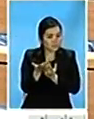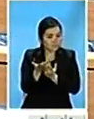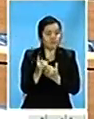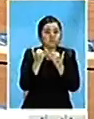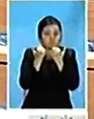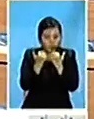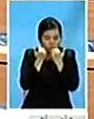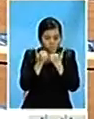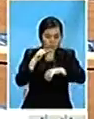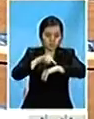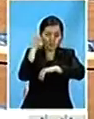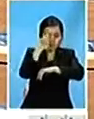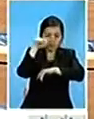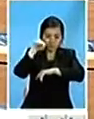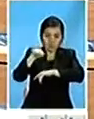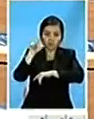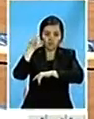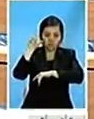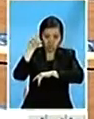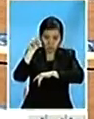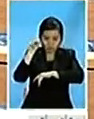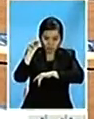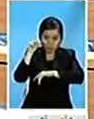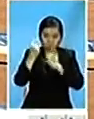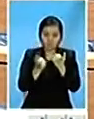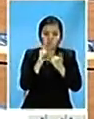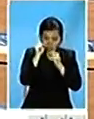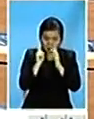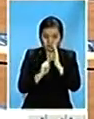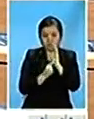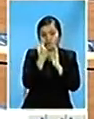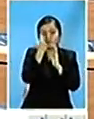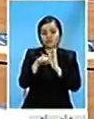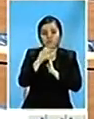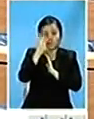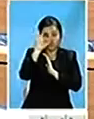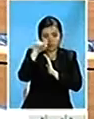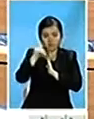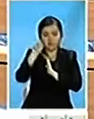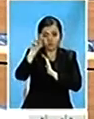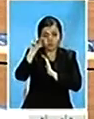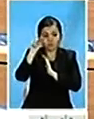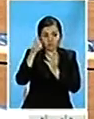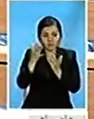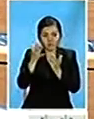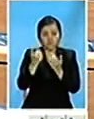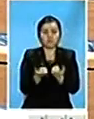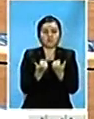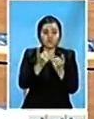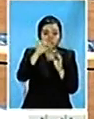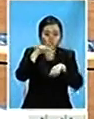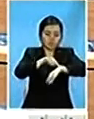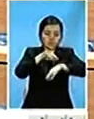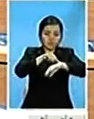วันนี้24:30เพราะวันนี้เราจะเริ่ม 9:30 น. พรุ่งนี้เริ่ม 9:00 น.เมื่อวันนี้เวล